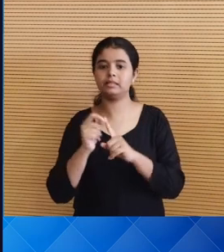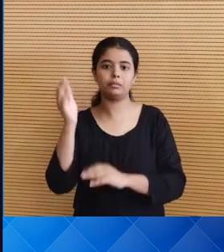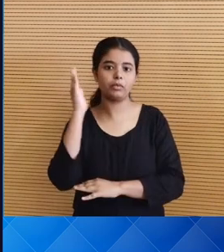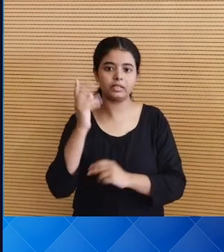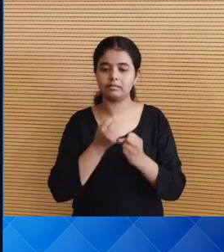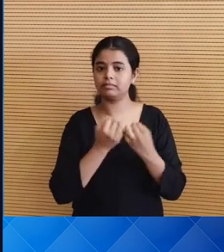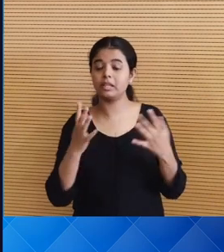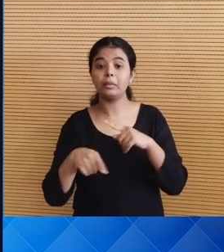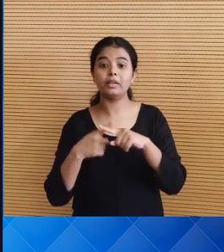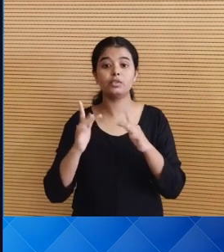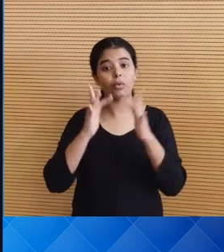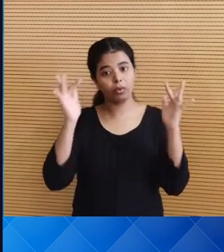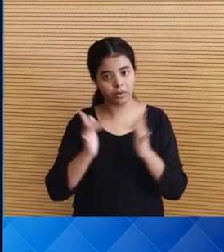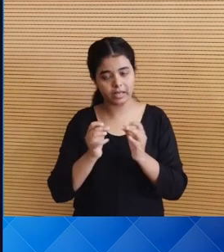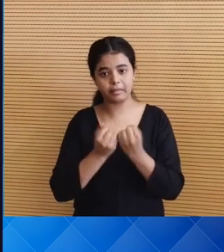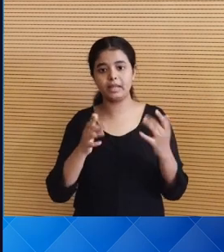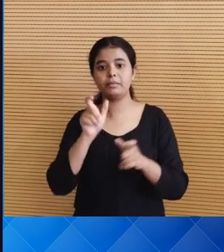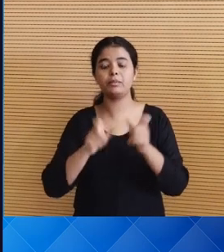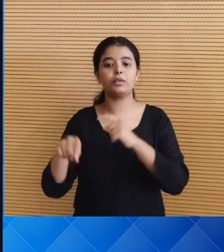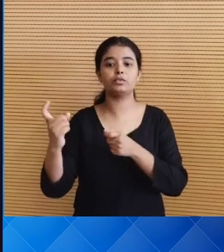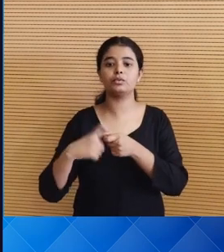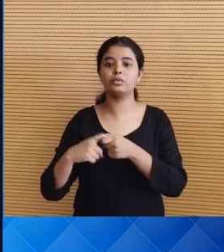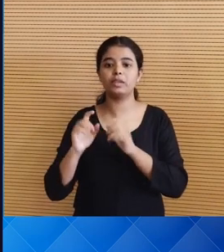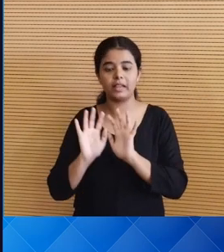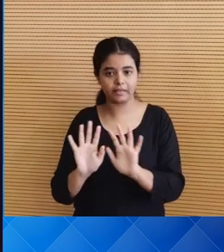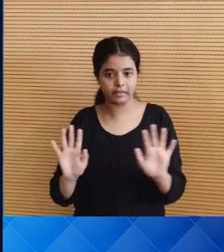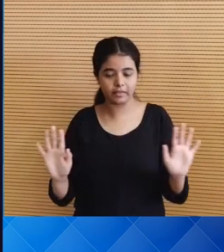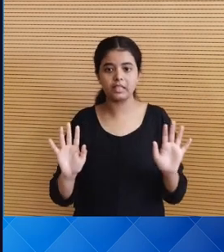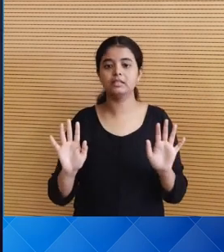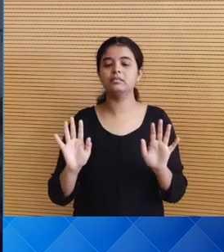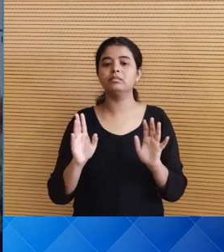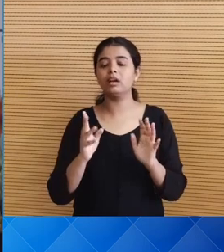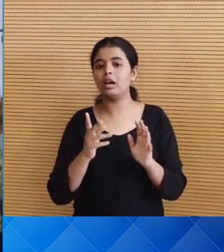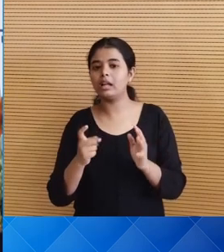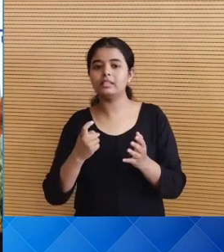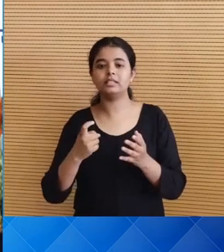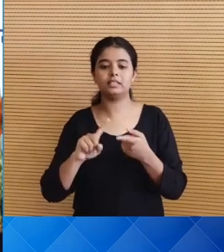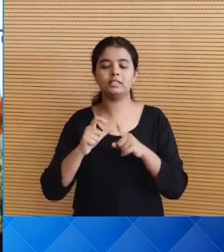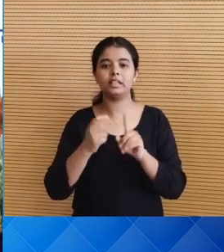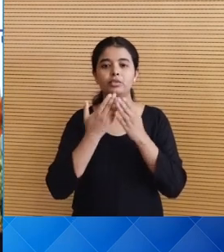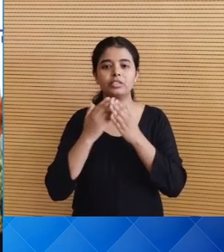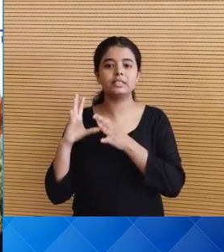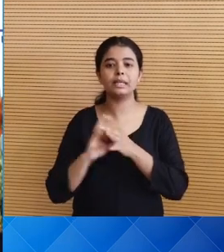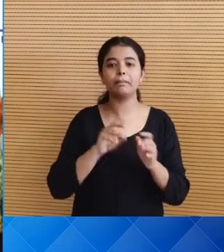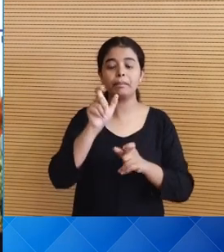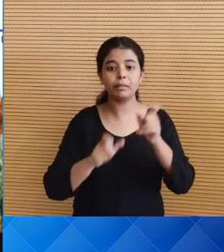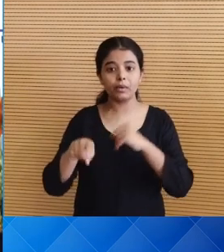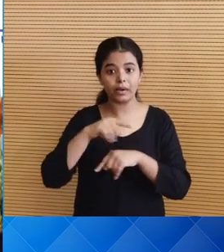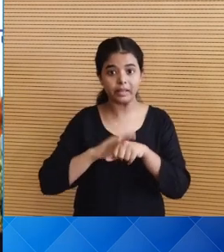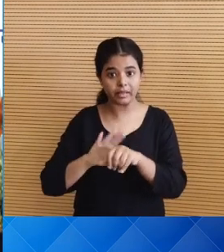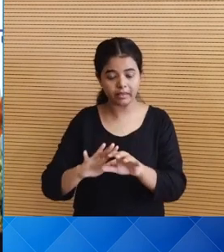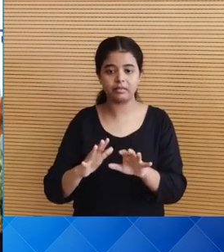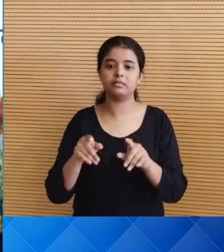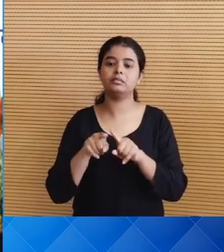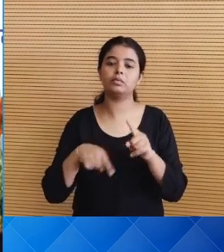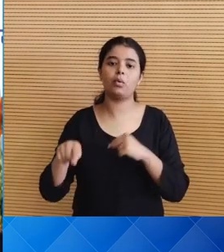हैं ऑनलाइन. आज हमारे सारे रीजनल ऑफिसर्स जुड़े हुए हैं, बहुत सारे शिक्षक जुड़े हुए हैं, बहुत सारे एजुकेशनिस्ट और